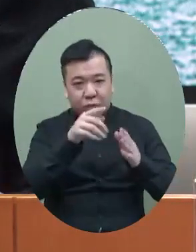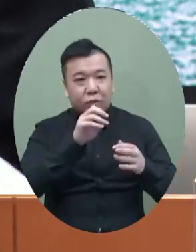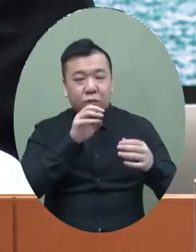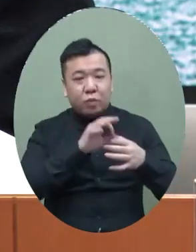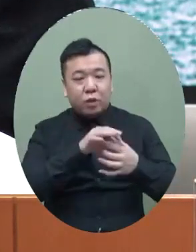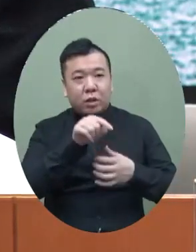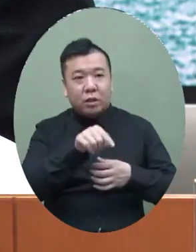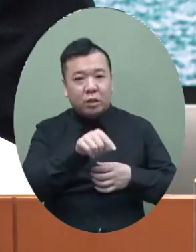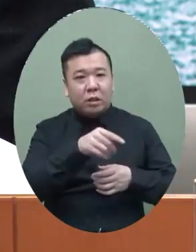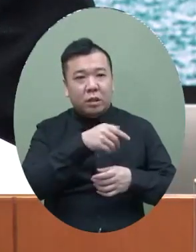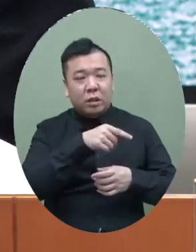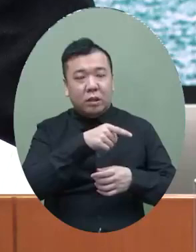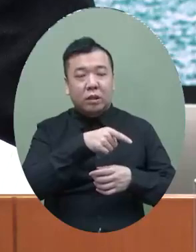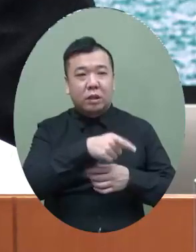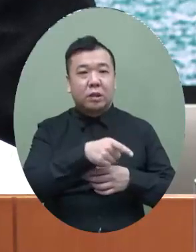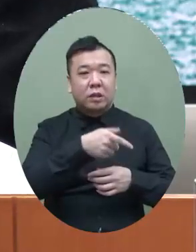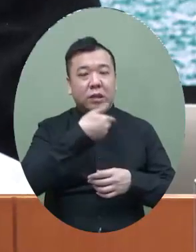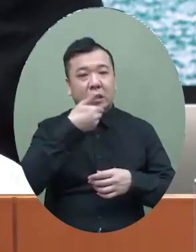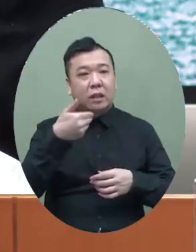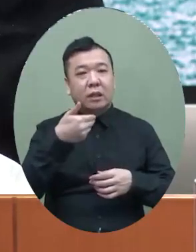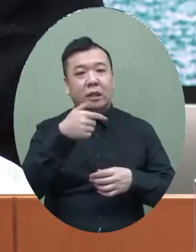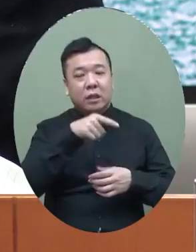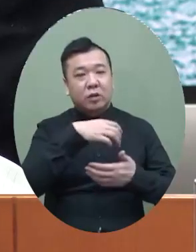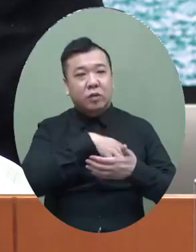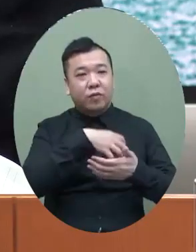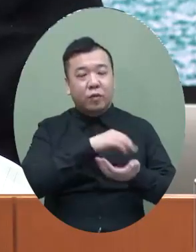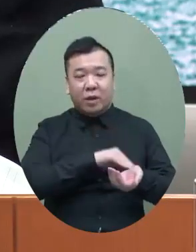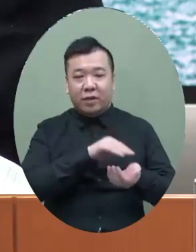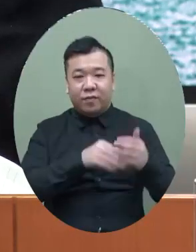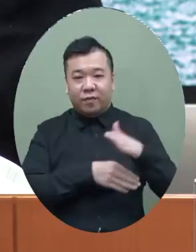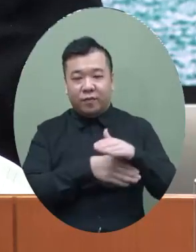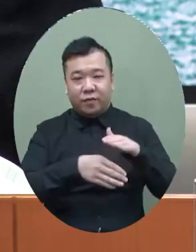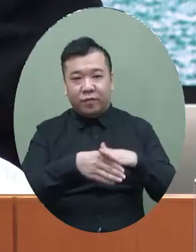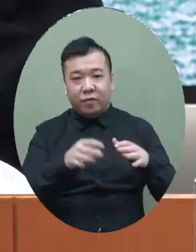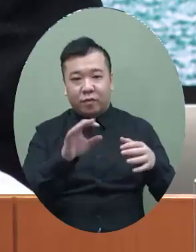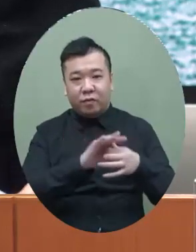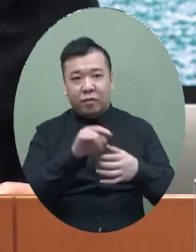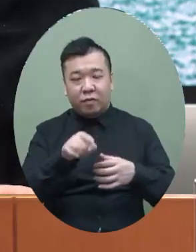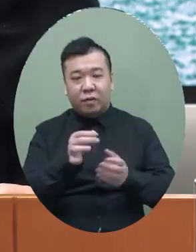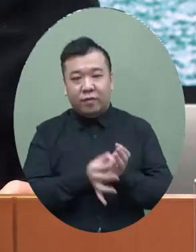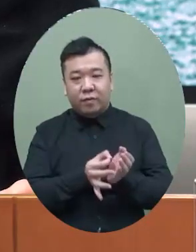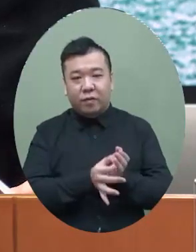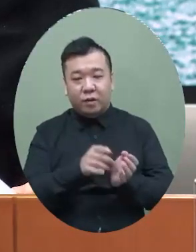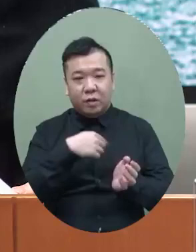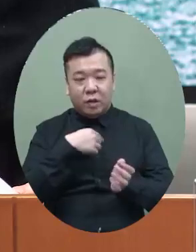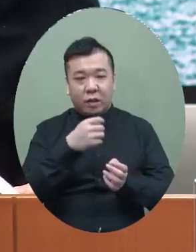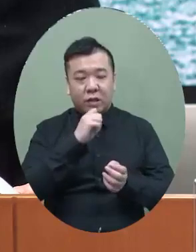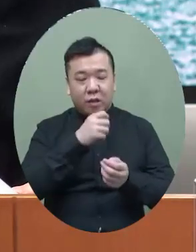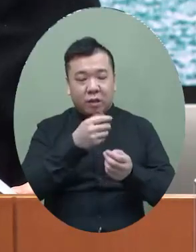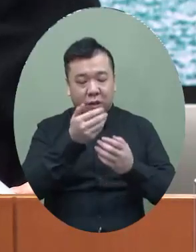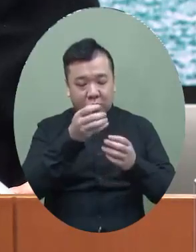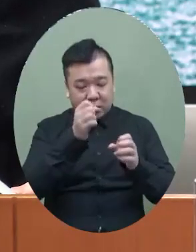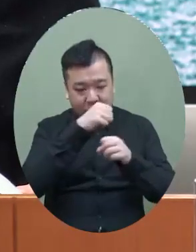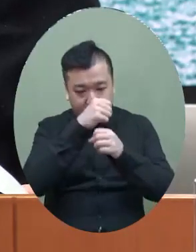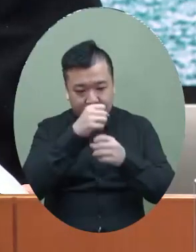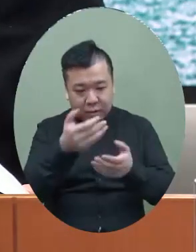嘅日間嗰個內科日間病房啦，同埋一啲相關嘅區域咧，就採集咗幾十個嘅環境